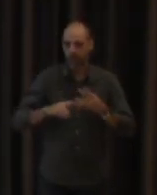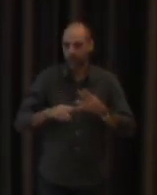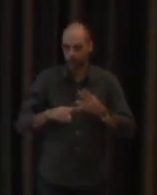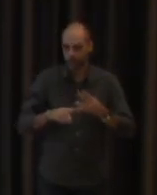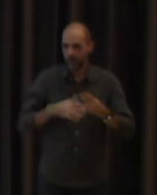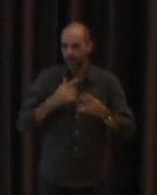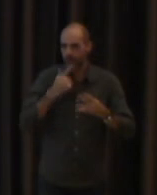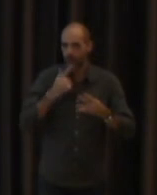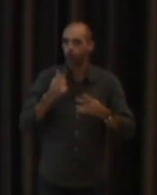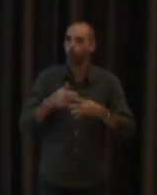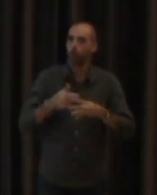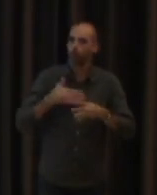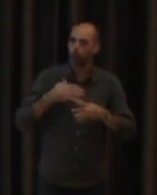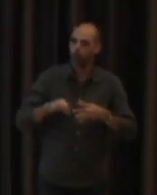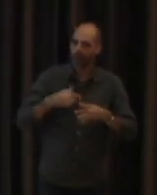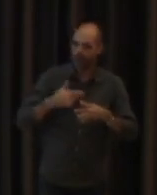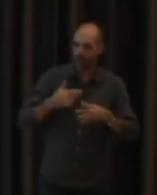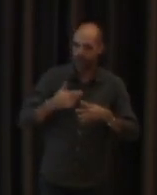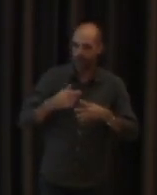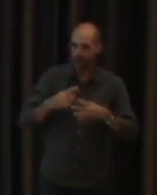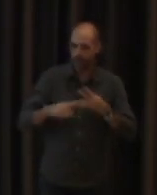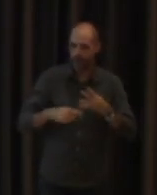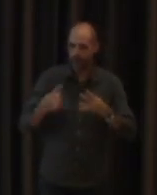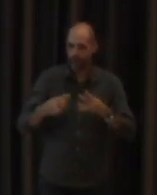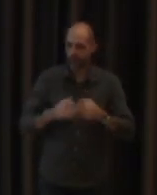teniu competència passiva. A l'oració